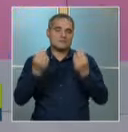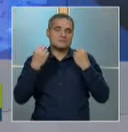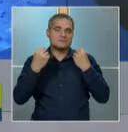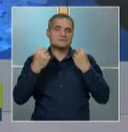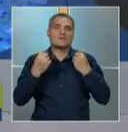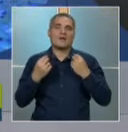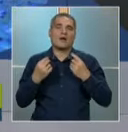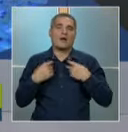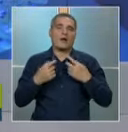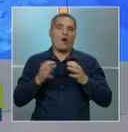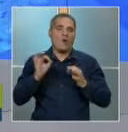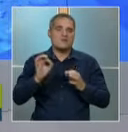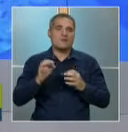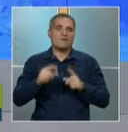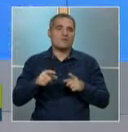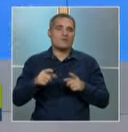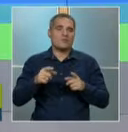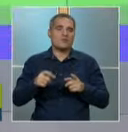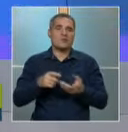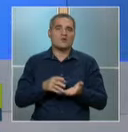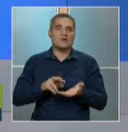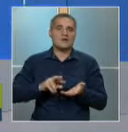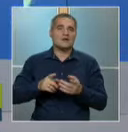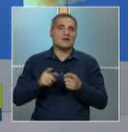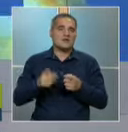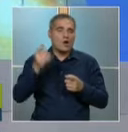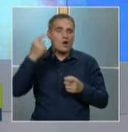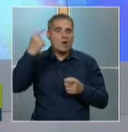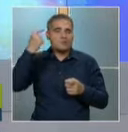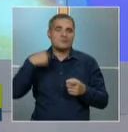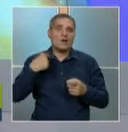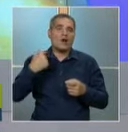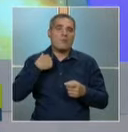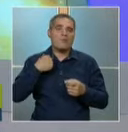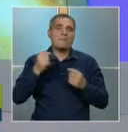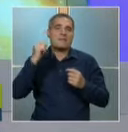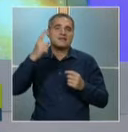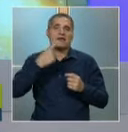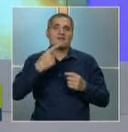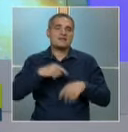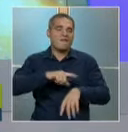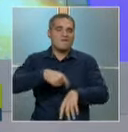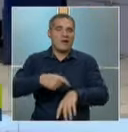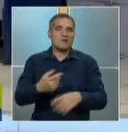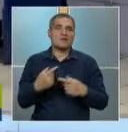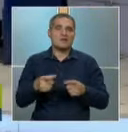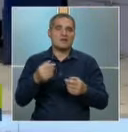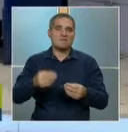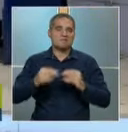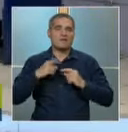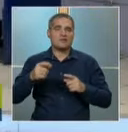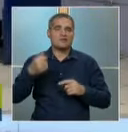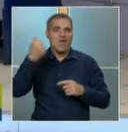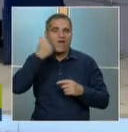улисване, ние по този начин губим представа за времето и от точно това дава този ефект. Съгласен ли си,